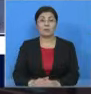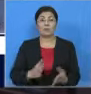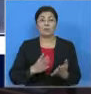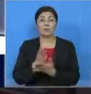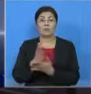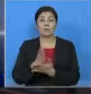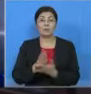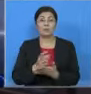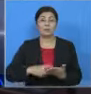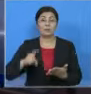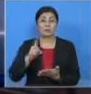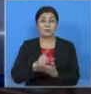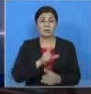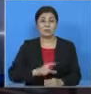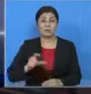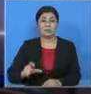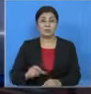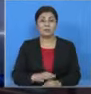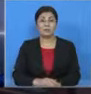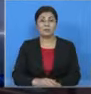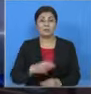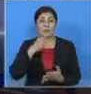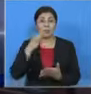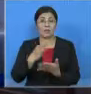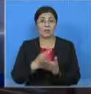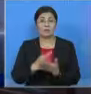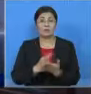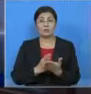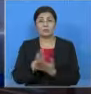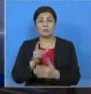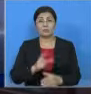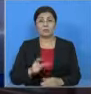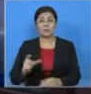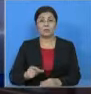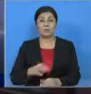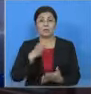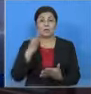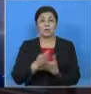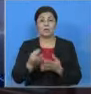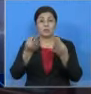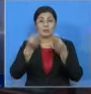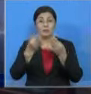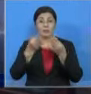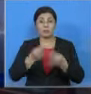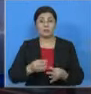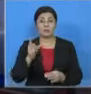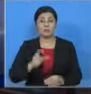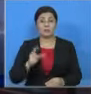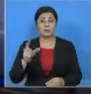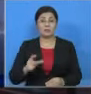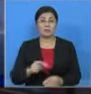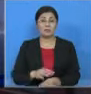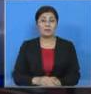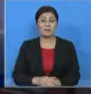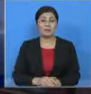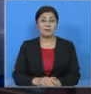политических должностных лиц, ответственность политических должностных, ответственность судей, понятие суда, переходим